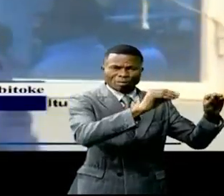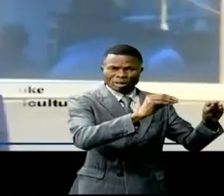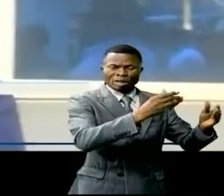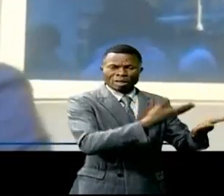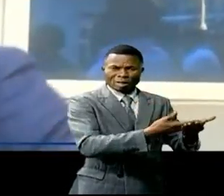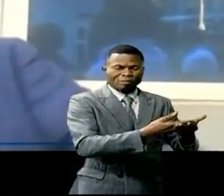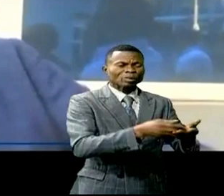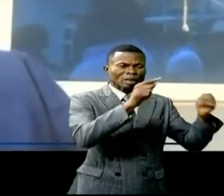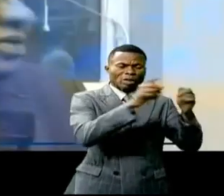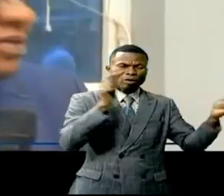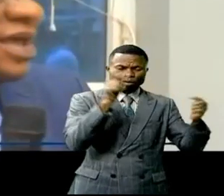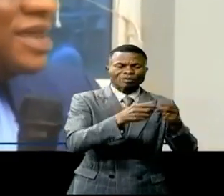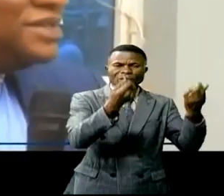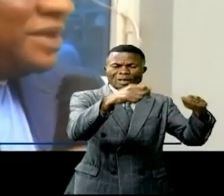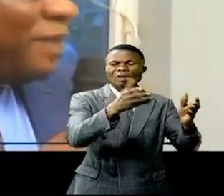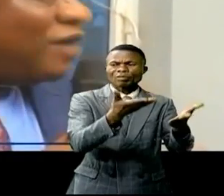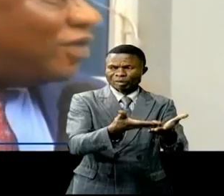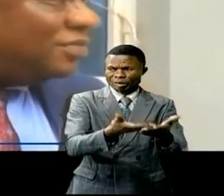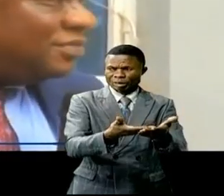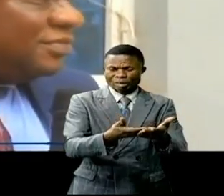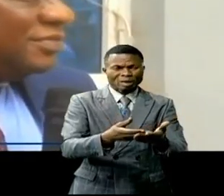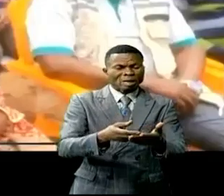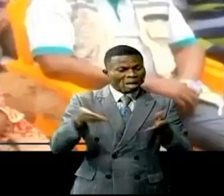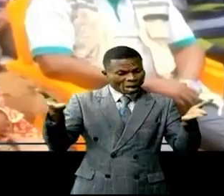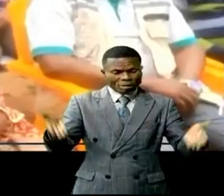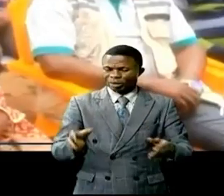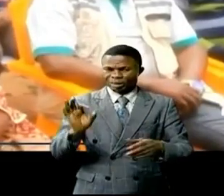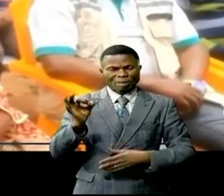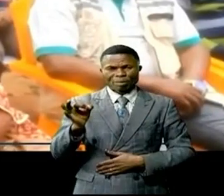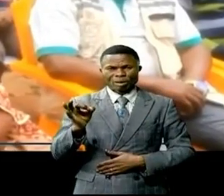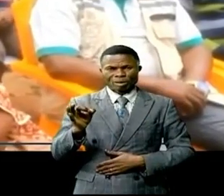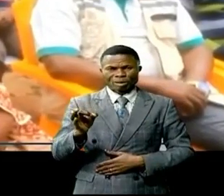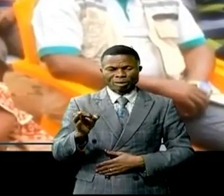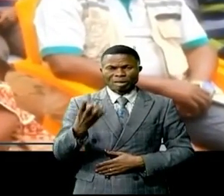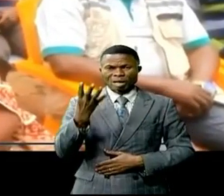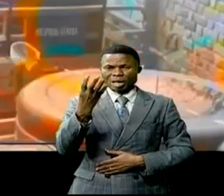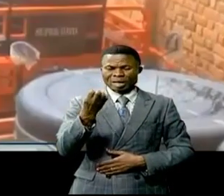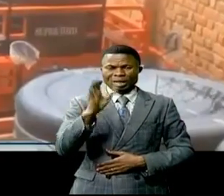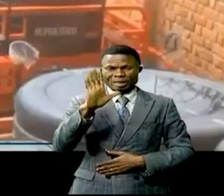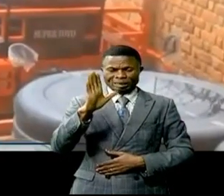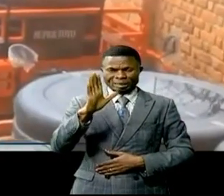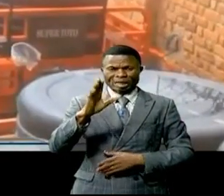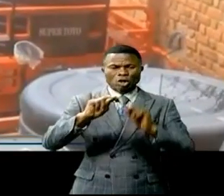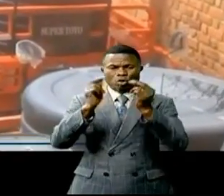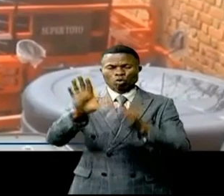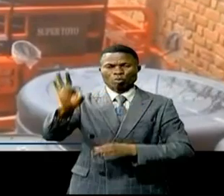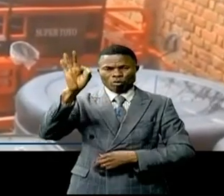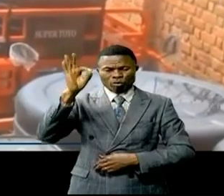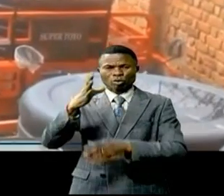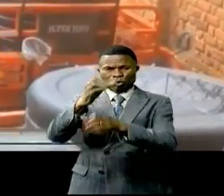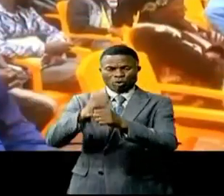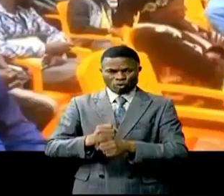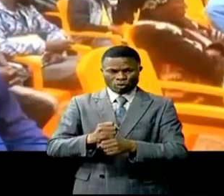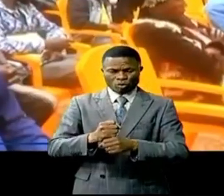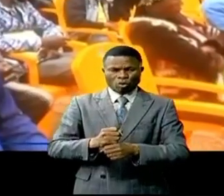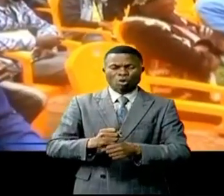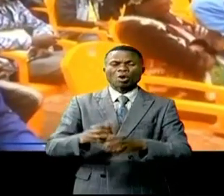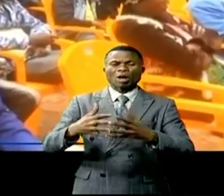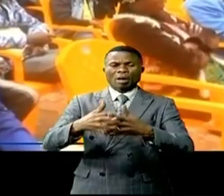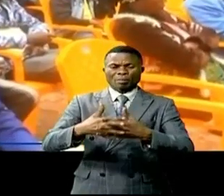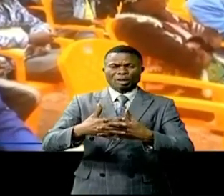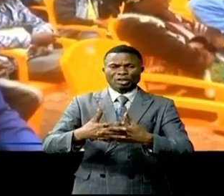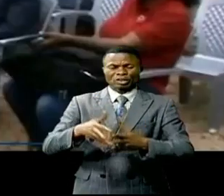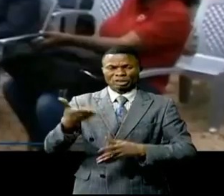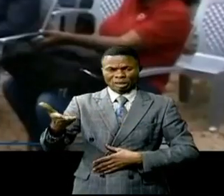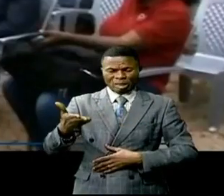les lieux de vente, ce qui n'existait pas avant. 45 structures sont sélectionnées pour recevoir ces tricycles, dont 7 dans